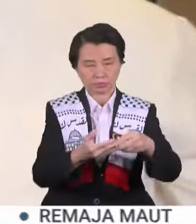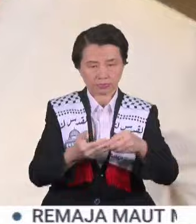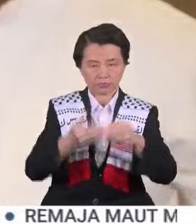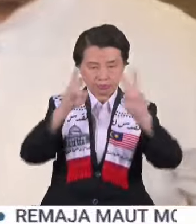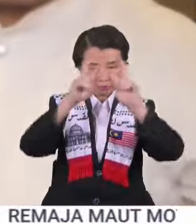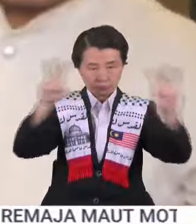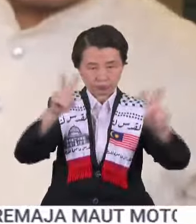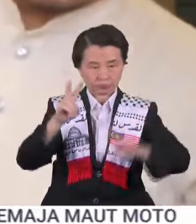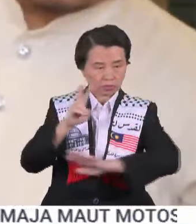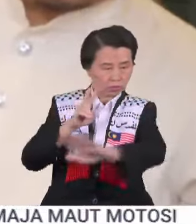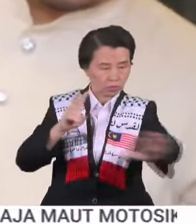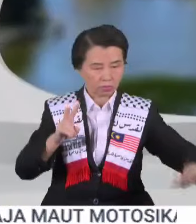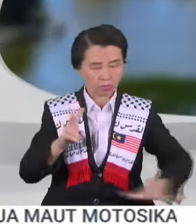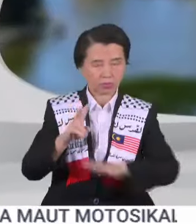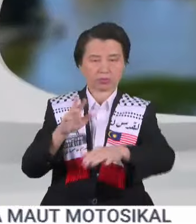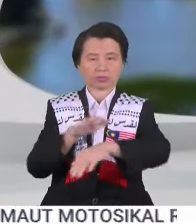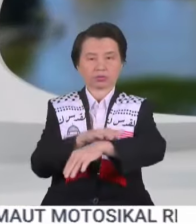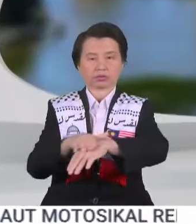antara kaum.